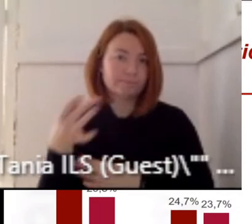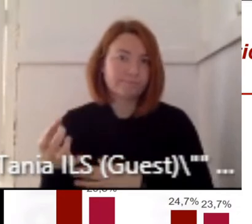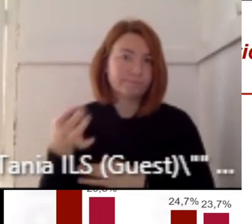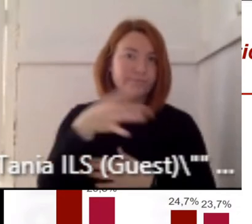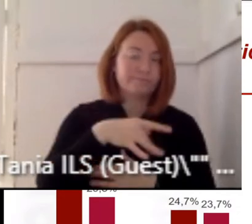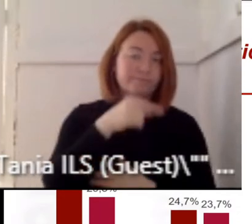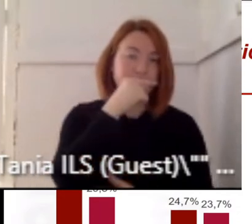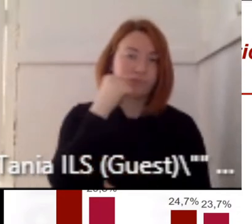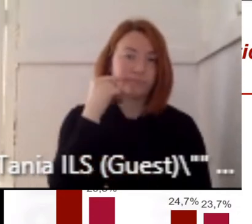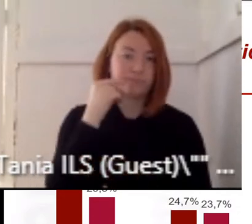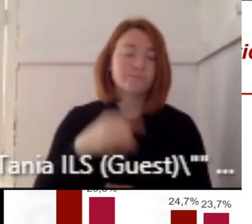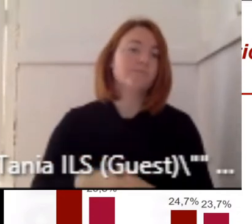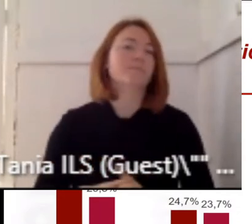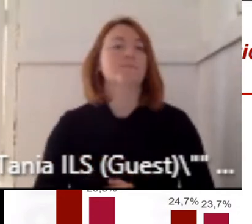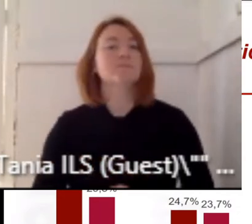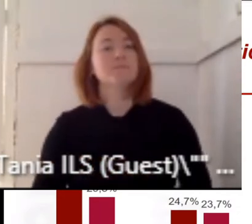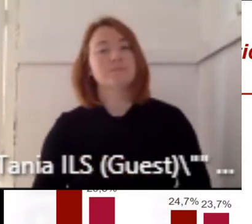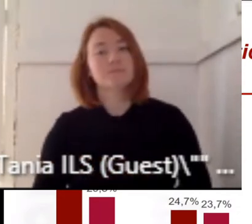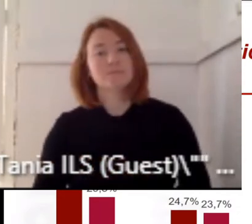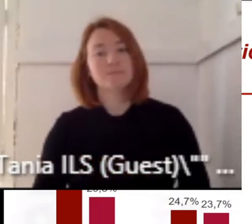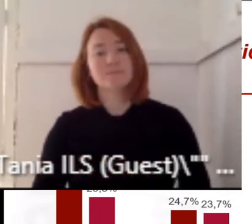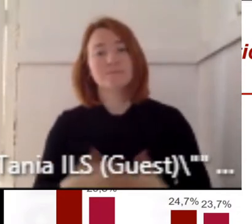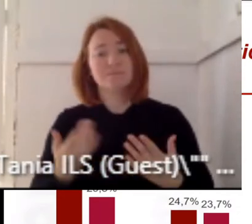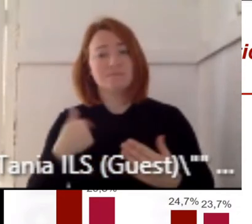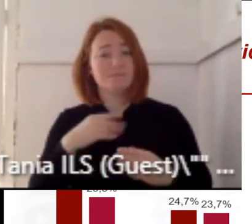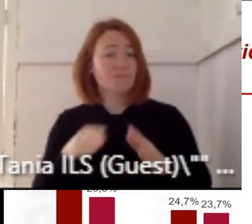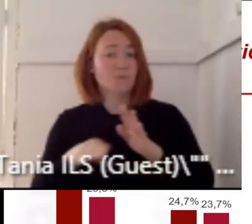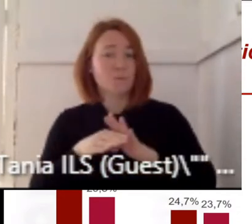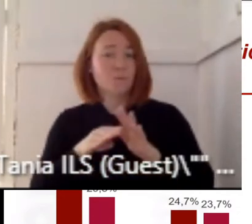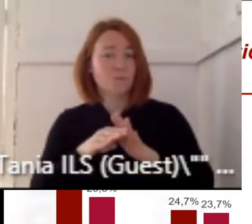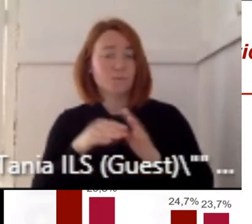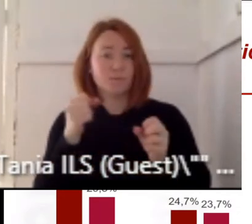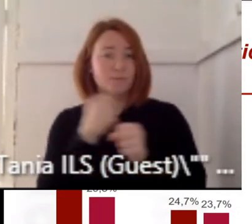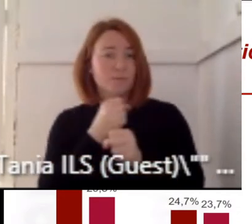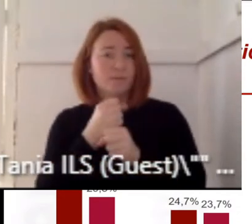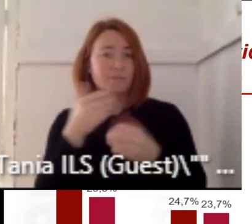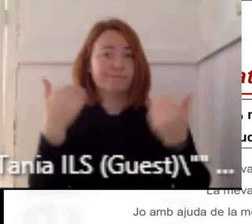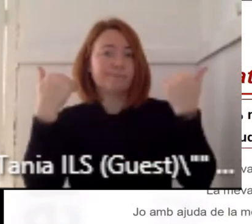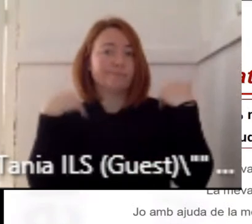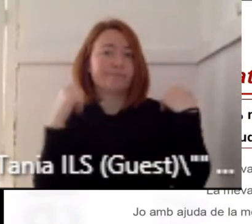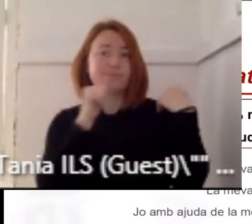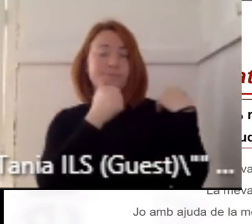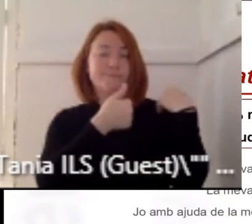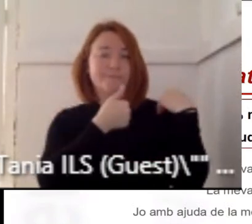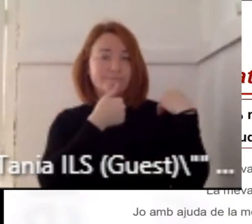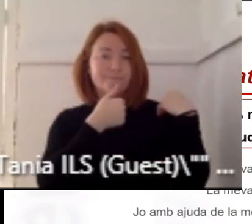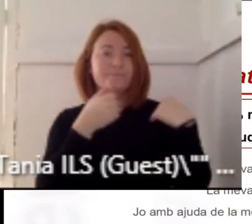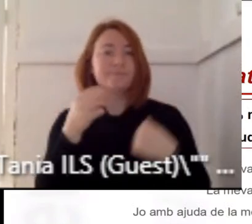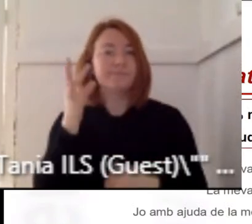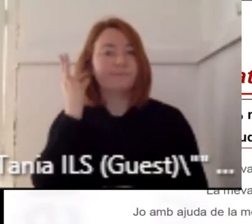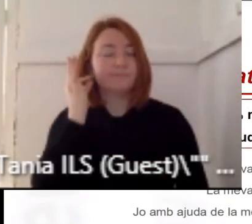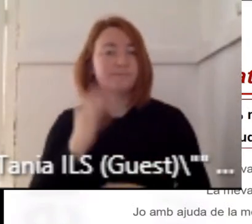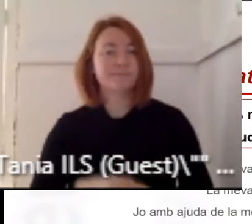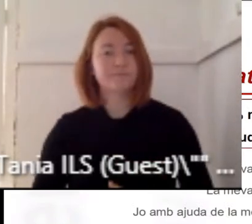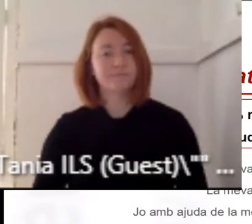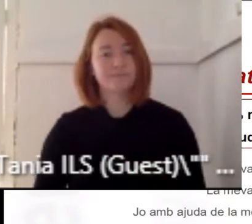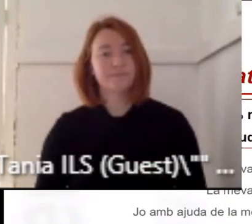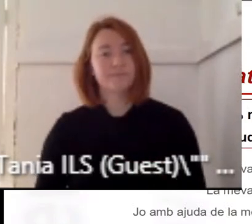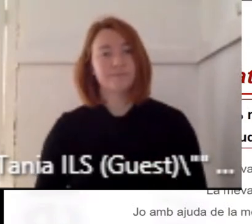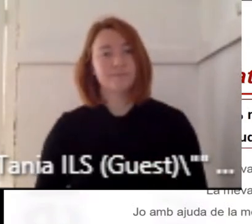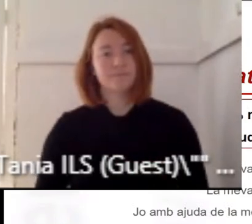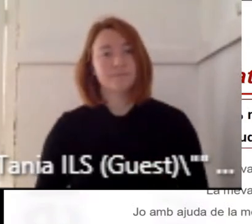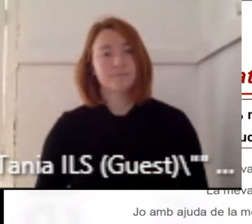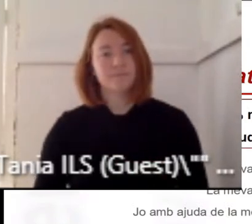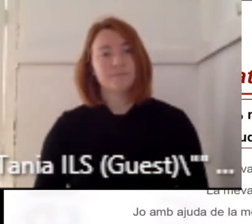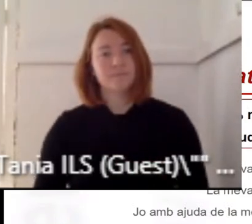molt significatiu, diguem, que aquestes tasques recauen majoritàriament sobre les dones. Seguint també en